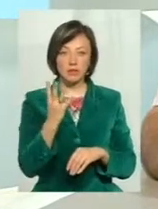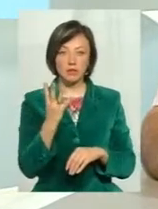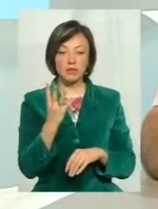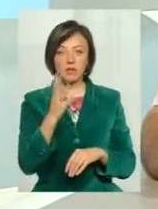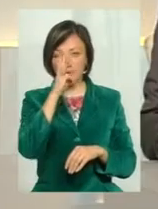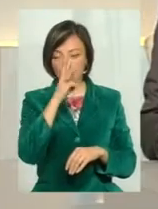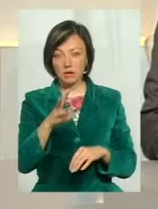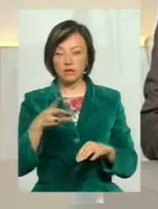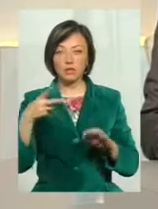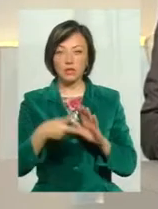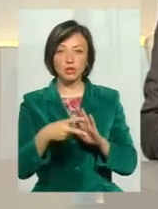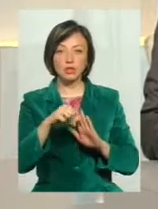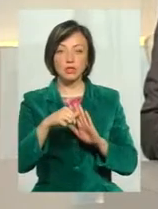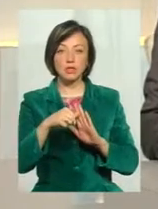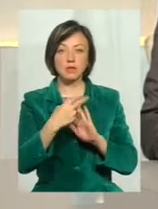четвертий квартал